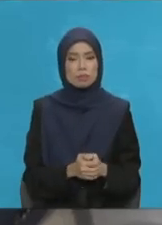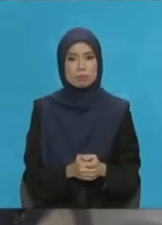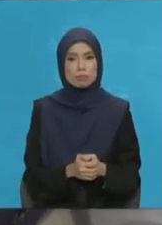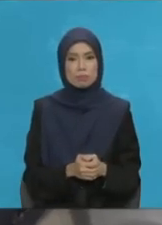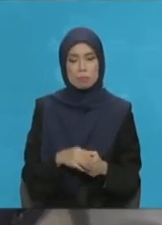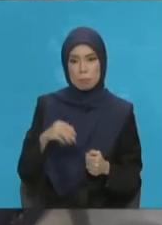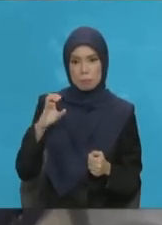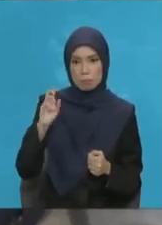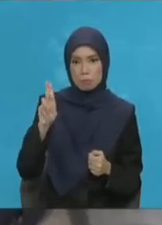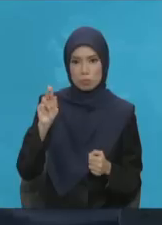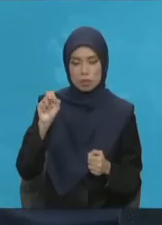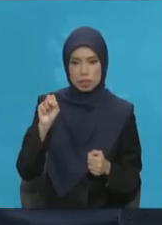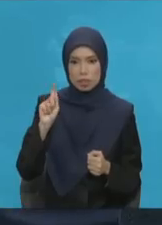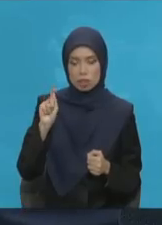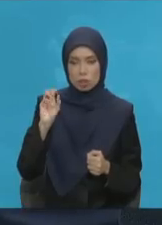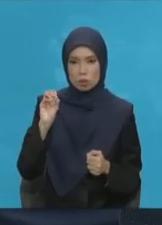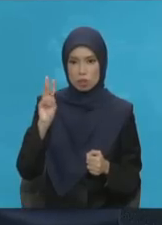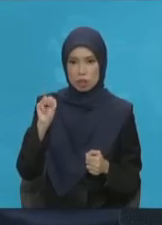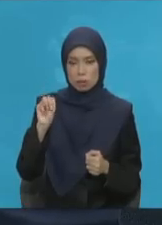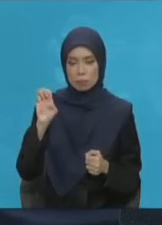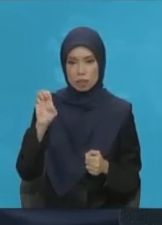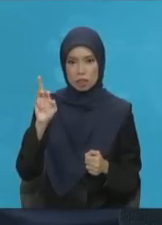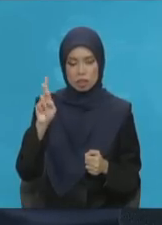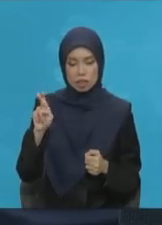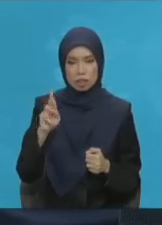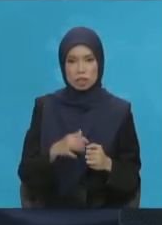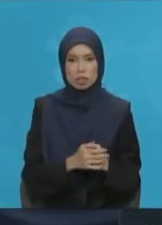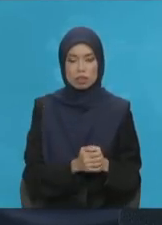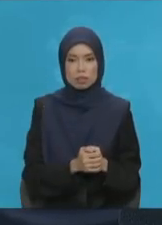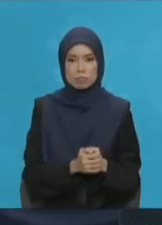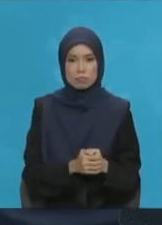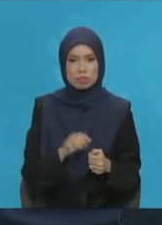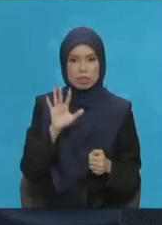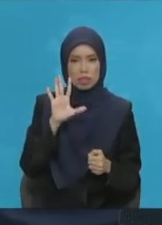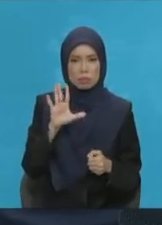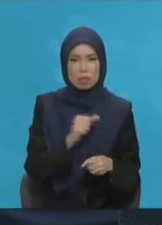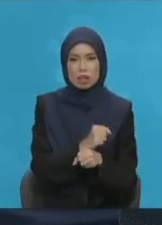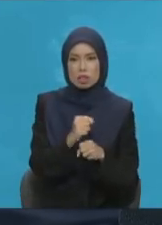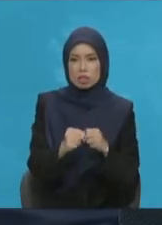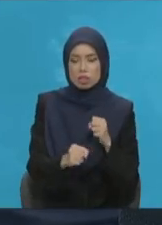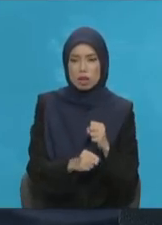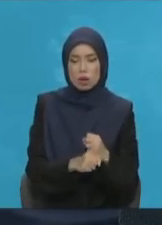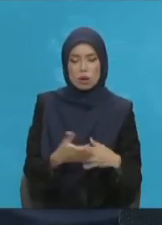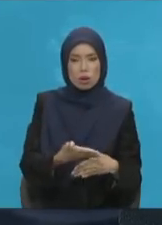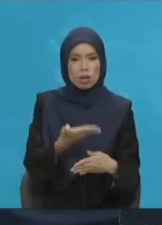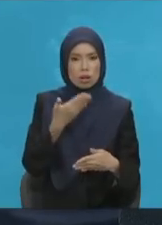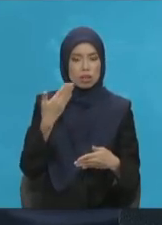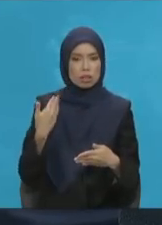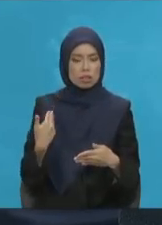dan bagi jangka masa lima tahun ke belakangan Berapakah